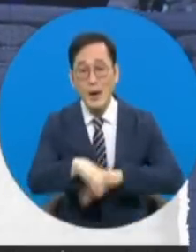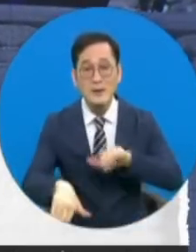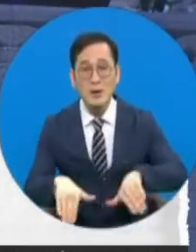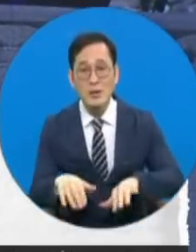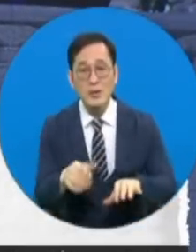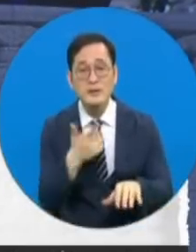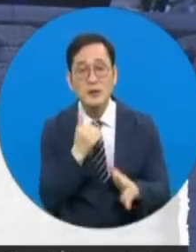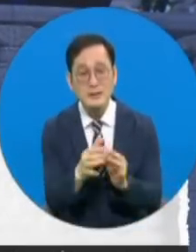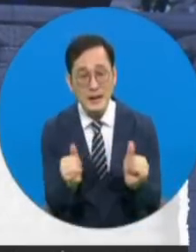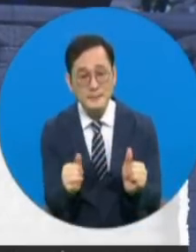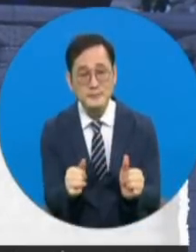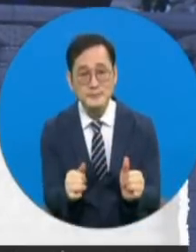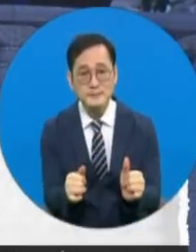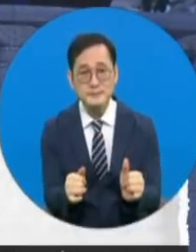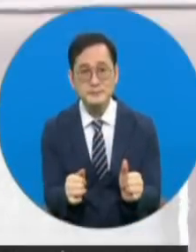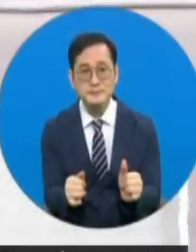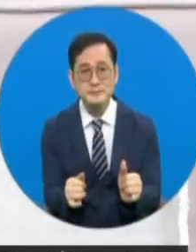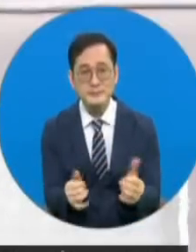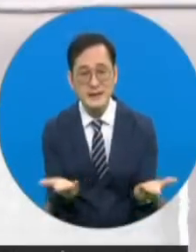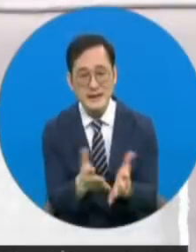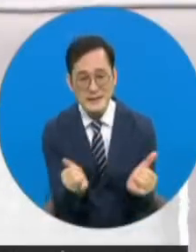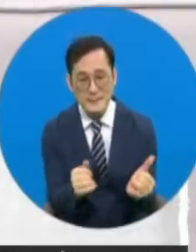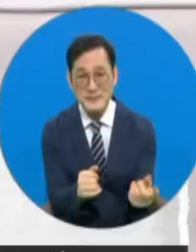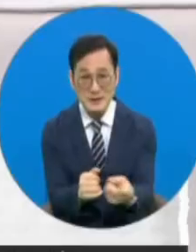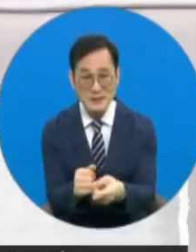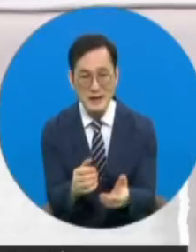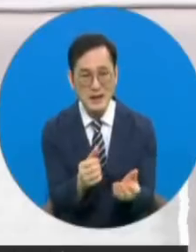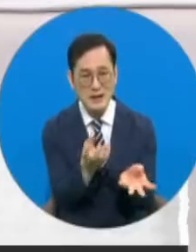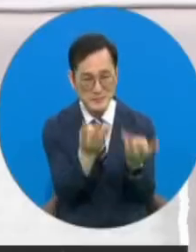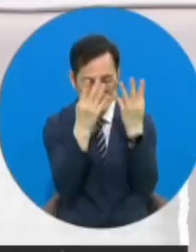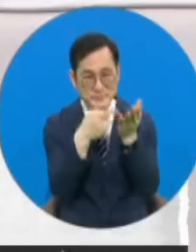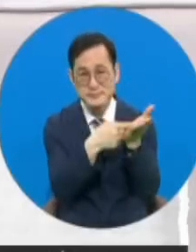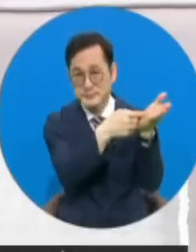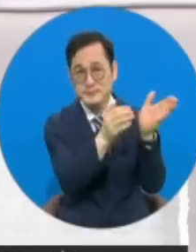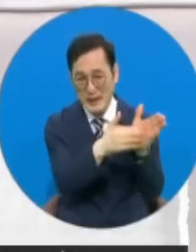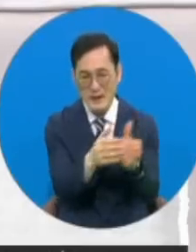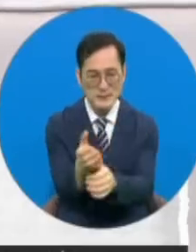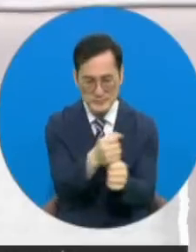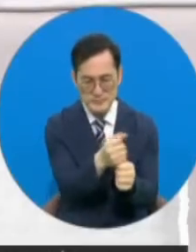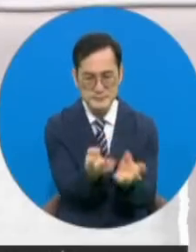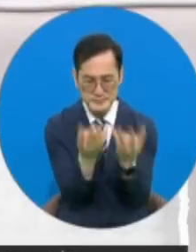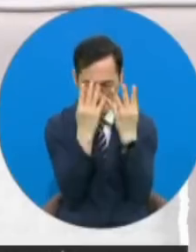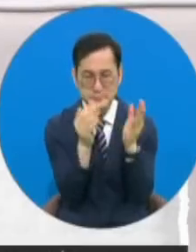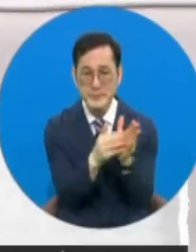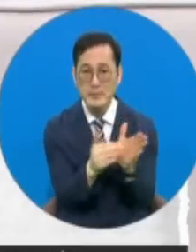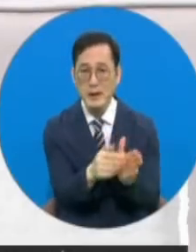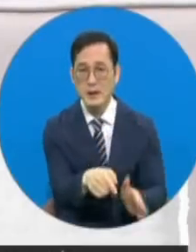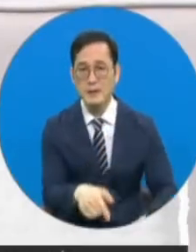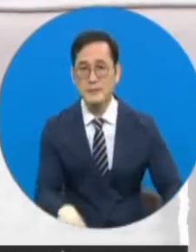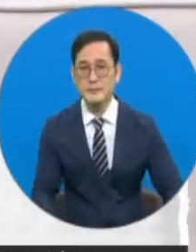상태죠 그렇죠 그 실무자급 뜻은 발부 했었죠 범죄혐의가 상당히 소명된다는지